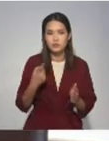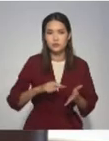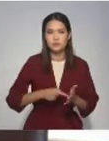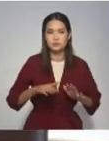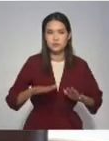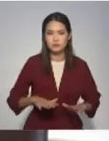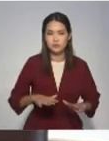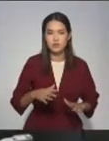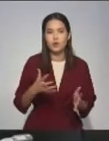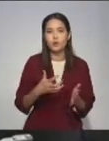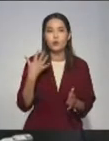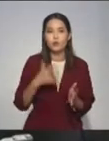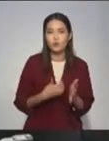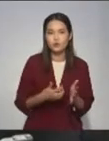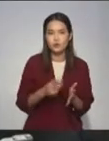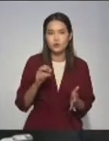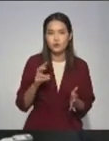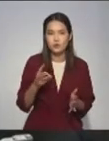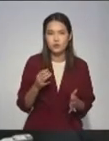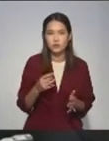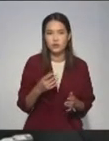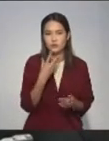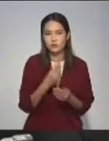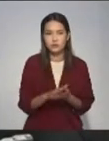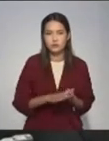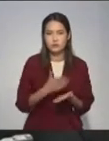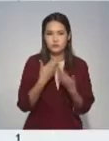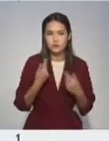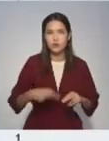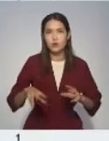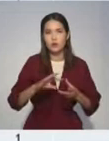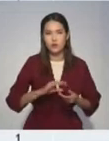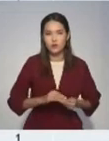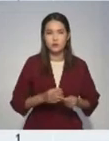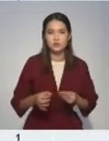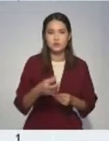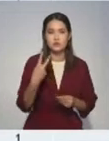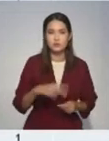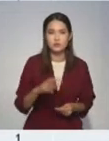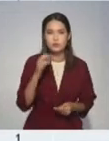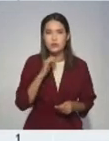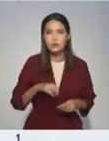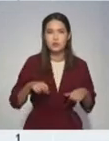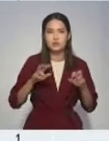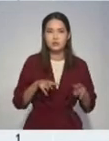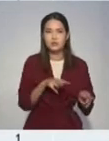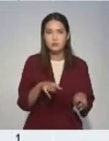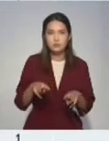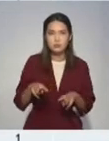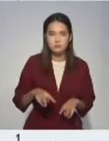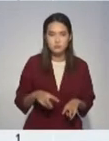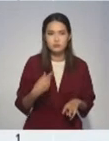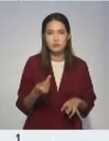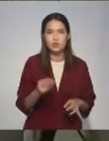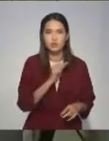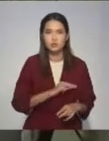бар. Көкшетауда мүлдем жоқ. Жалпы еліміз бойынша бар жоғы 20 ғана мамандырылған наркологиялық мекеме